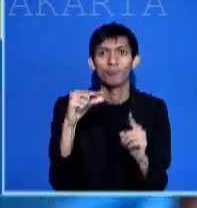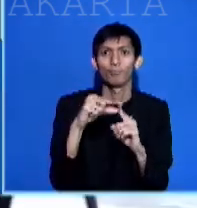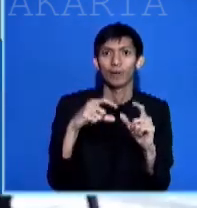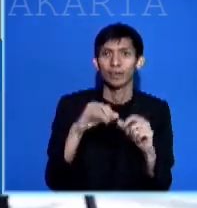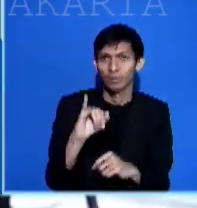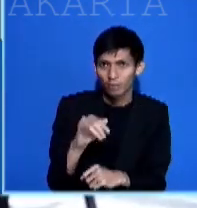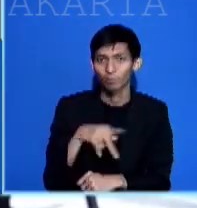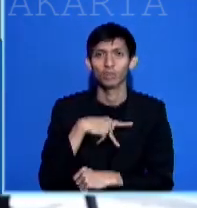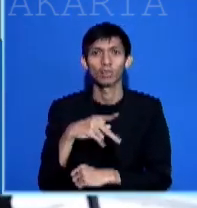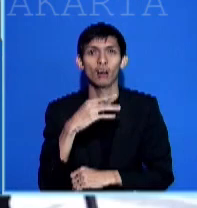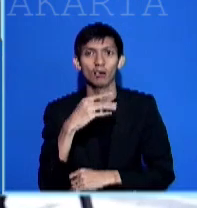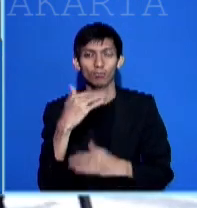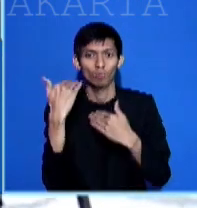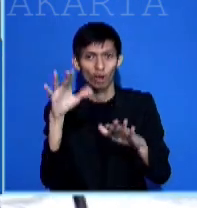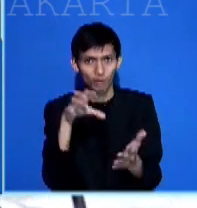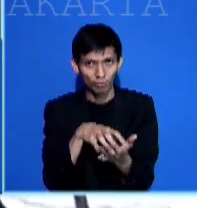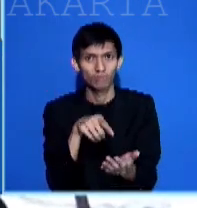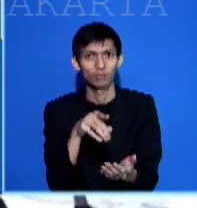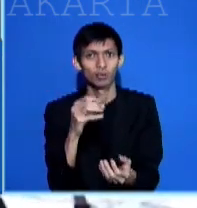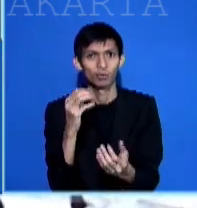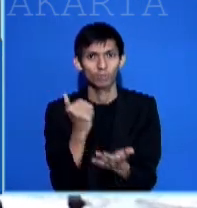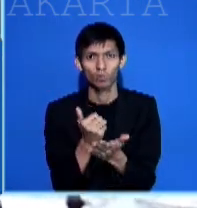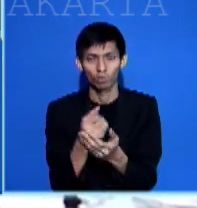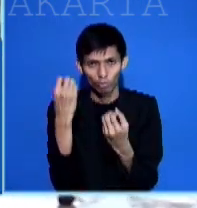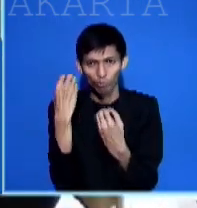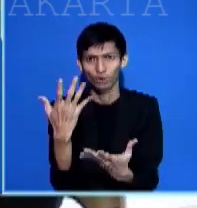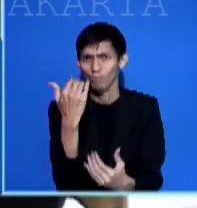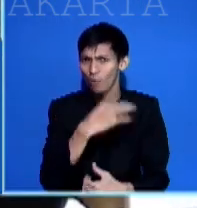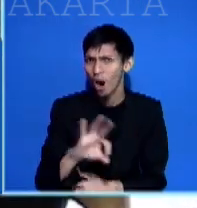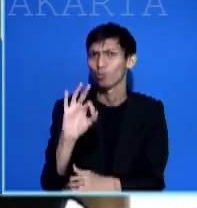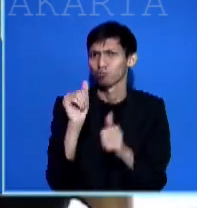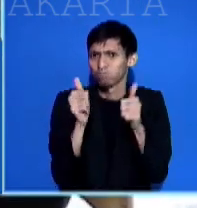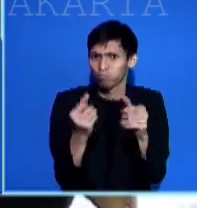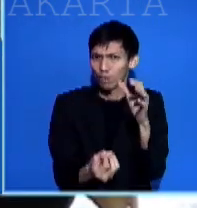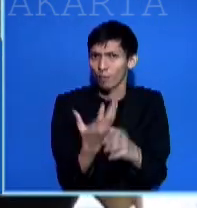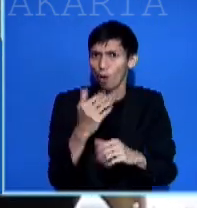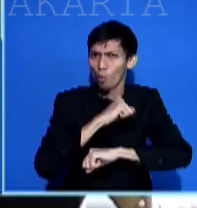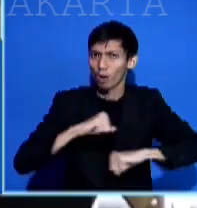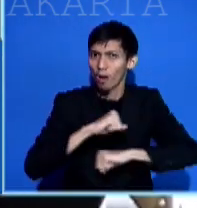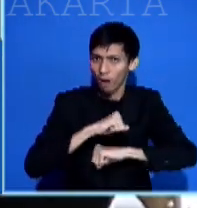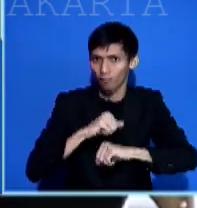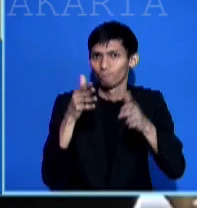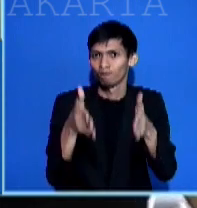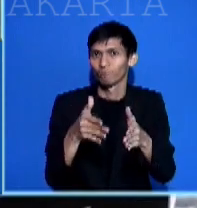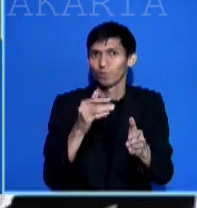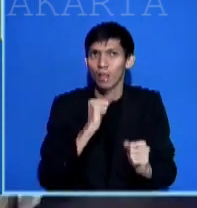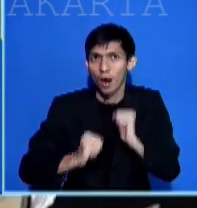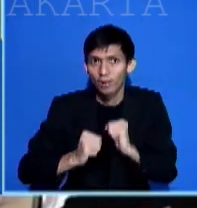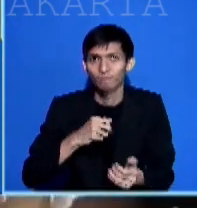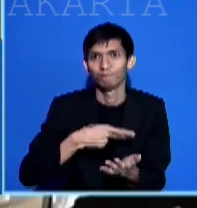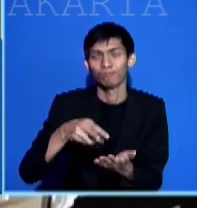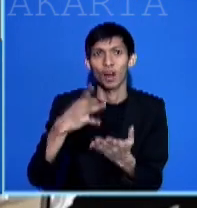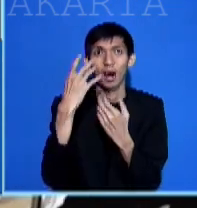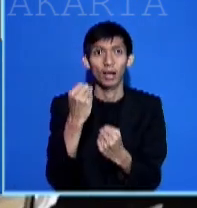swasta pengelola Mall ini menjadi angin segar bagi perkembangan olahraga khususnya atletik di mana diharapkan kejuaraan Ini menghasilkan